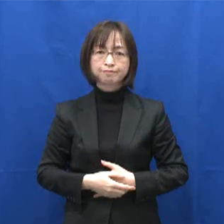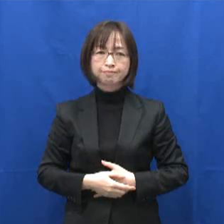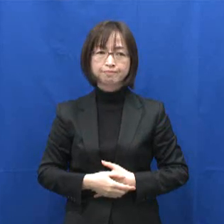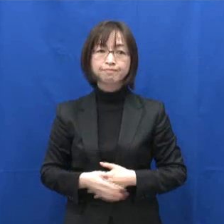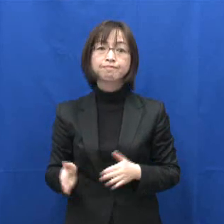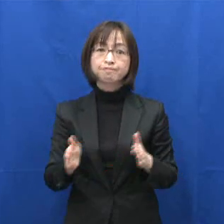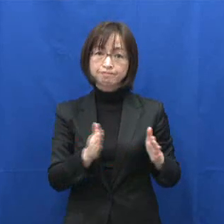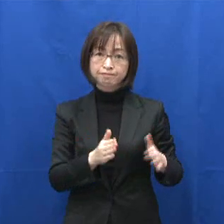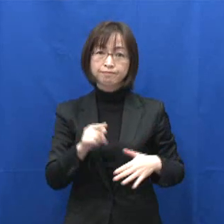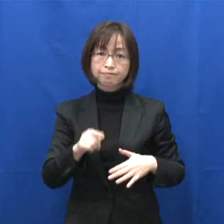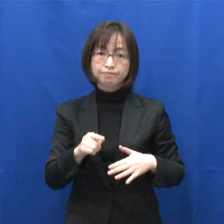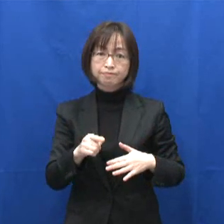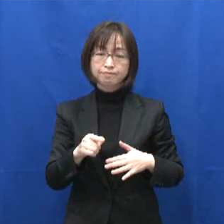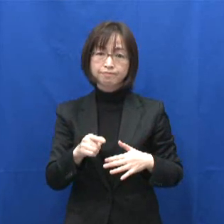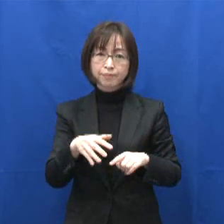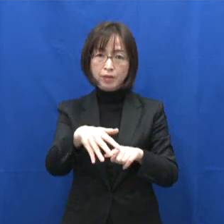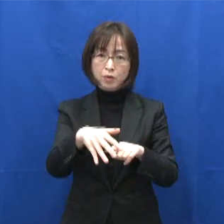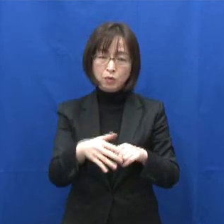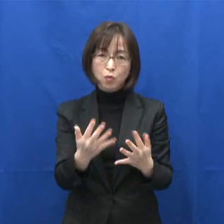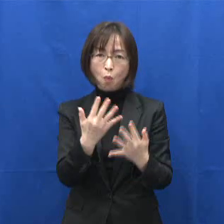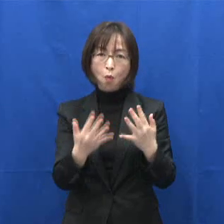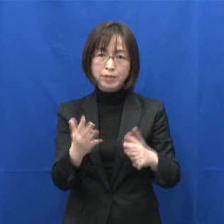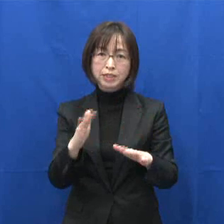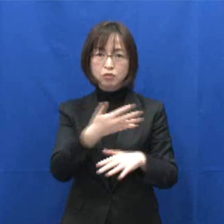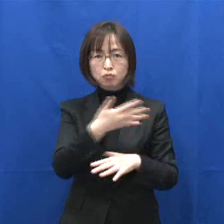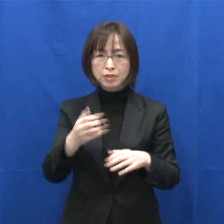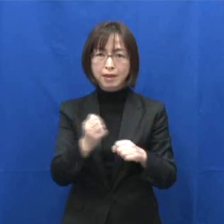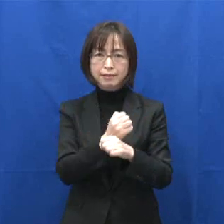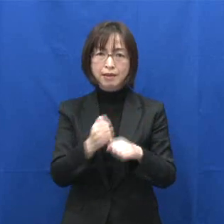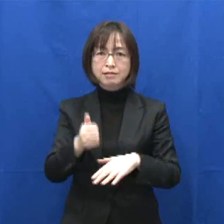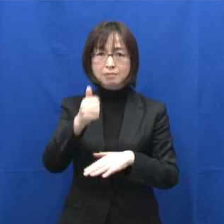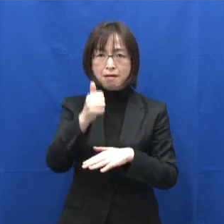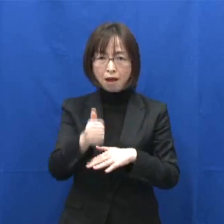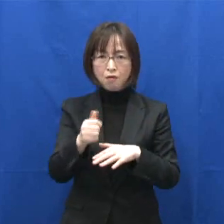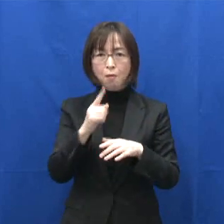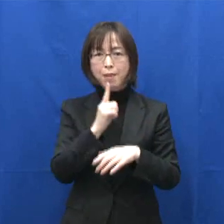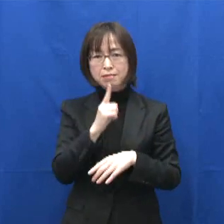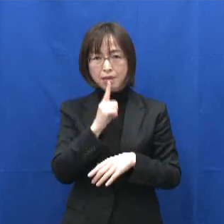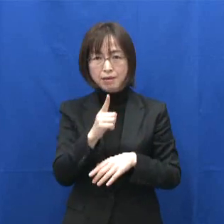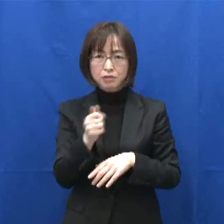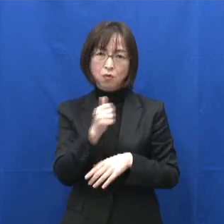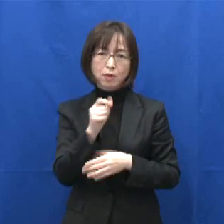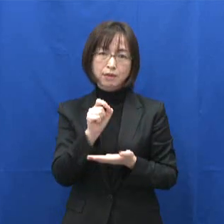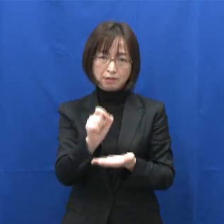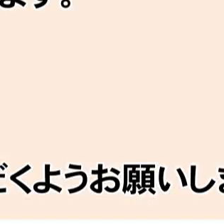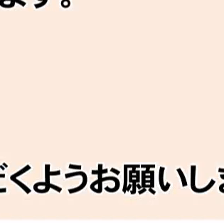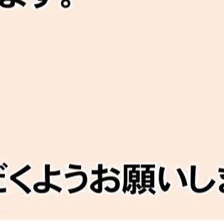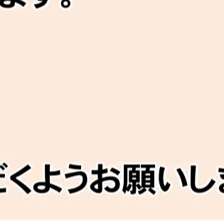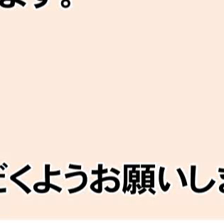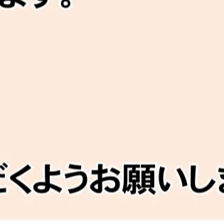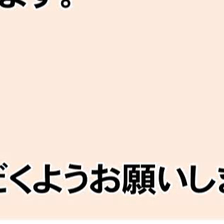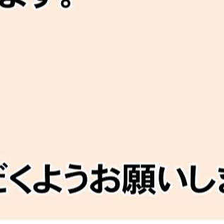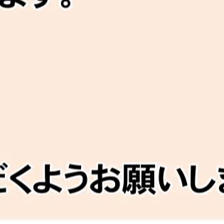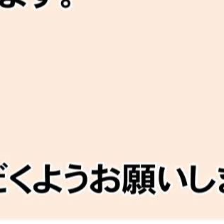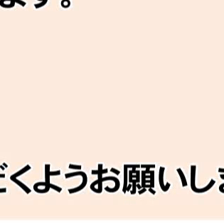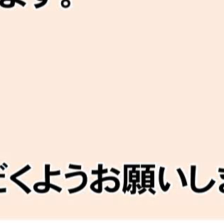ではここで農林水産大臣からのメッセージをご案内いたします。